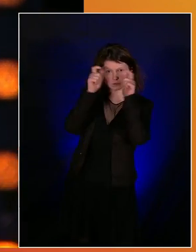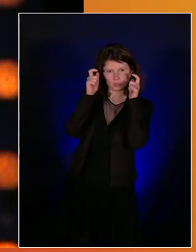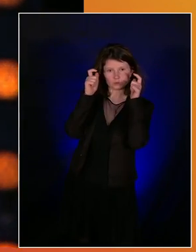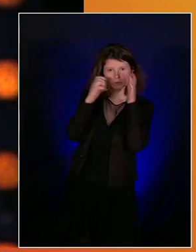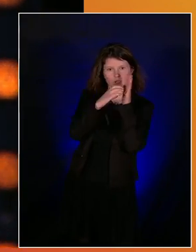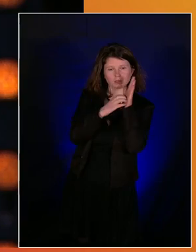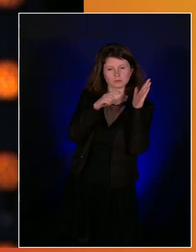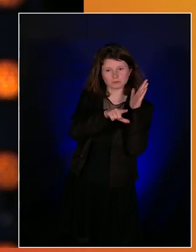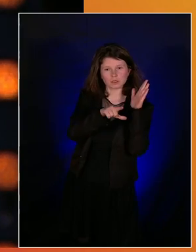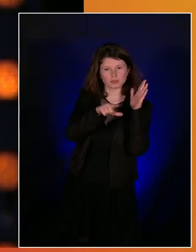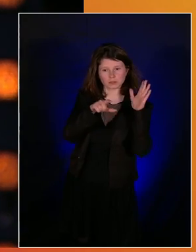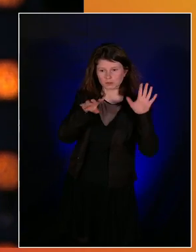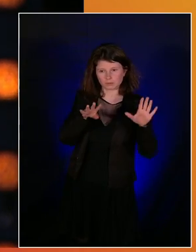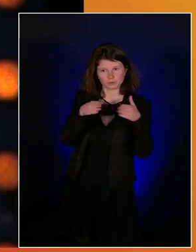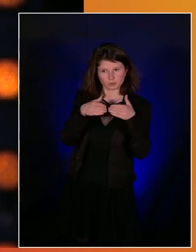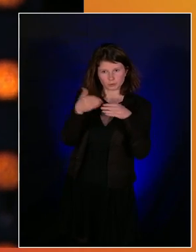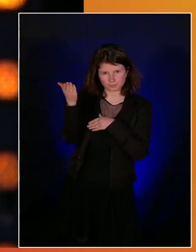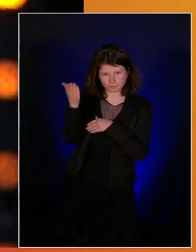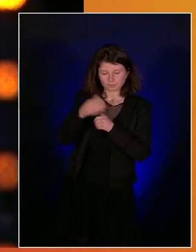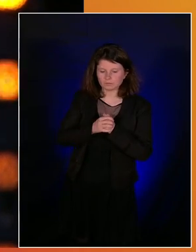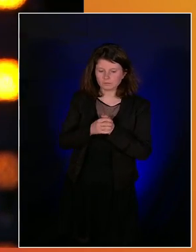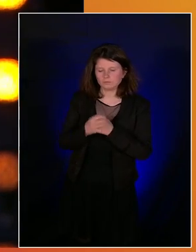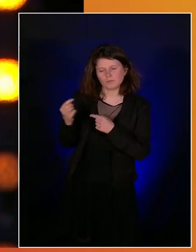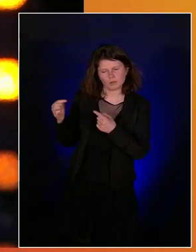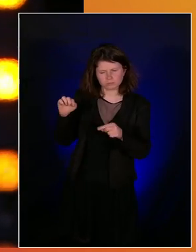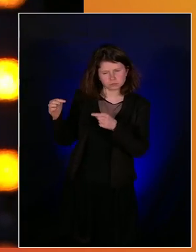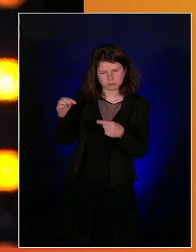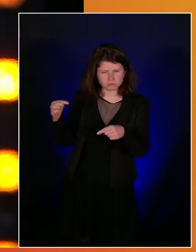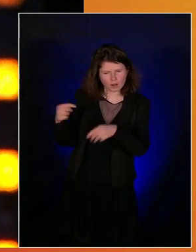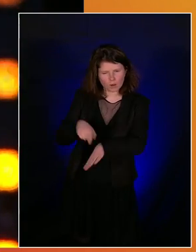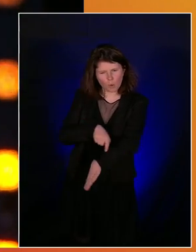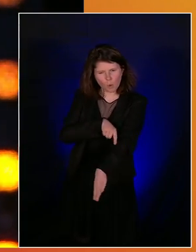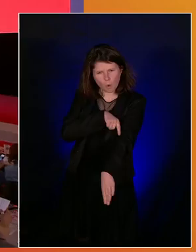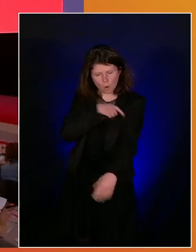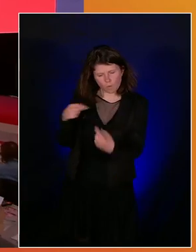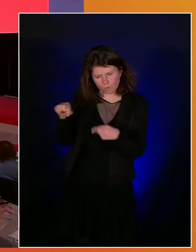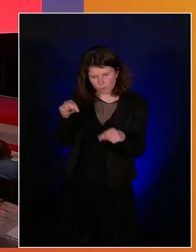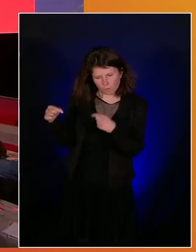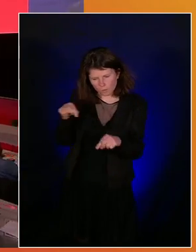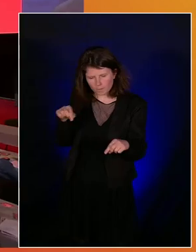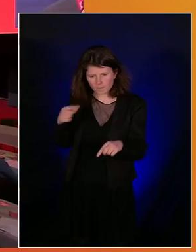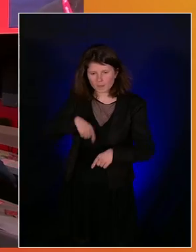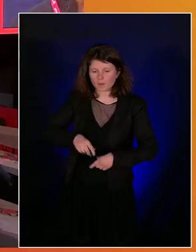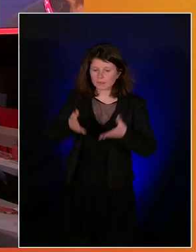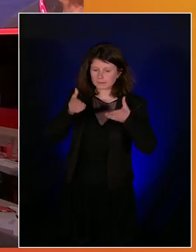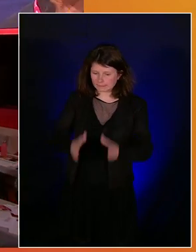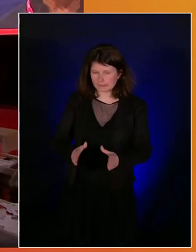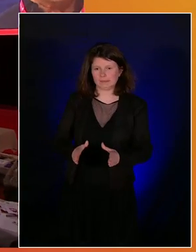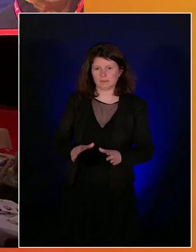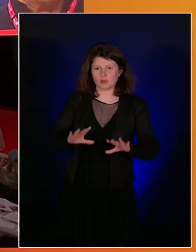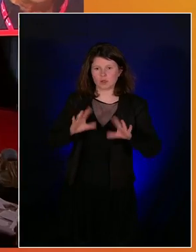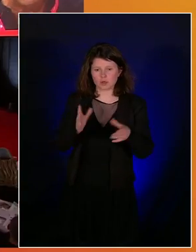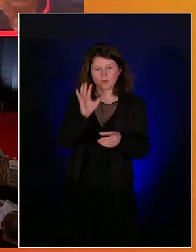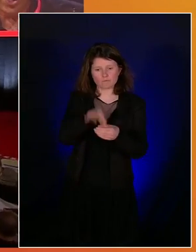après de longs débats il a décidé par un vote par mandat de la valider à 54